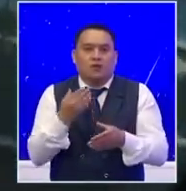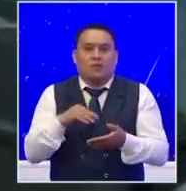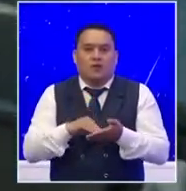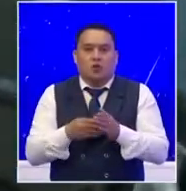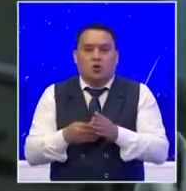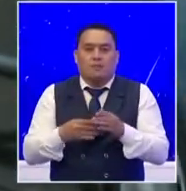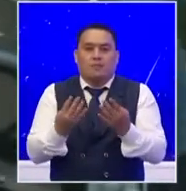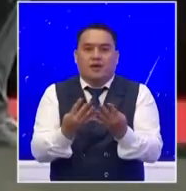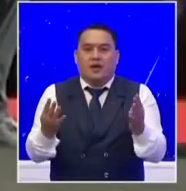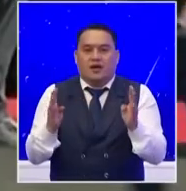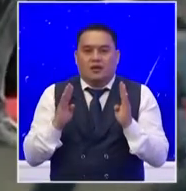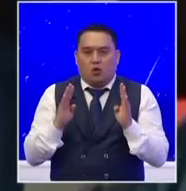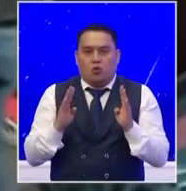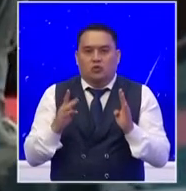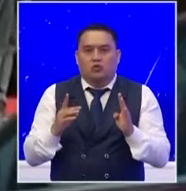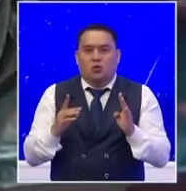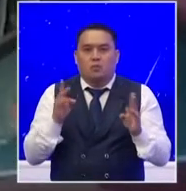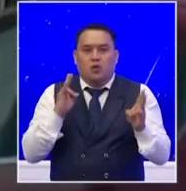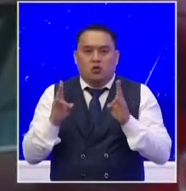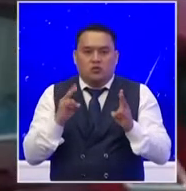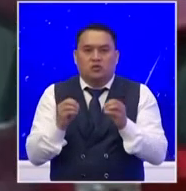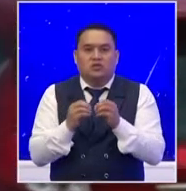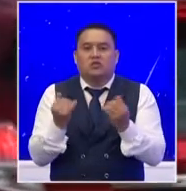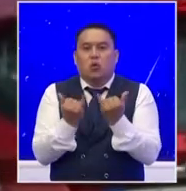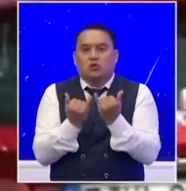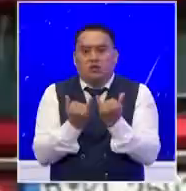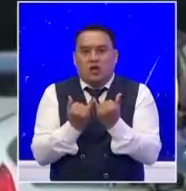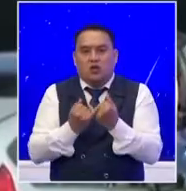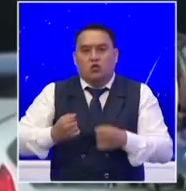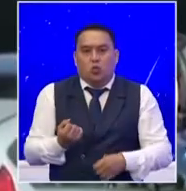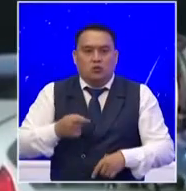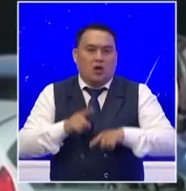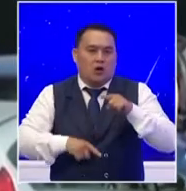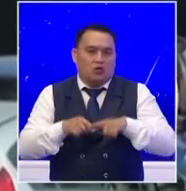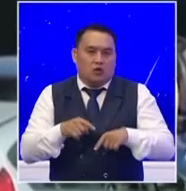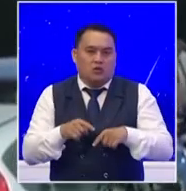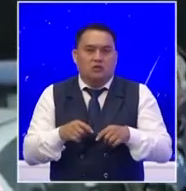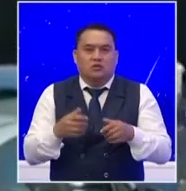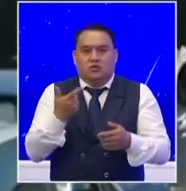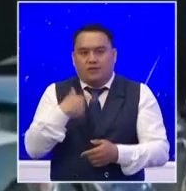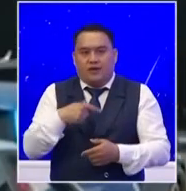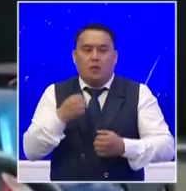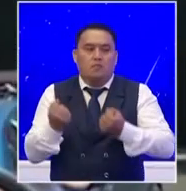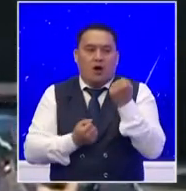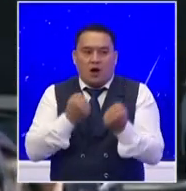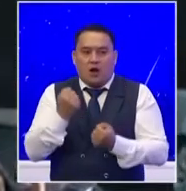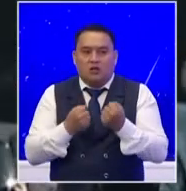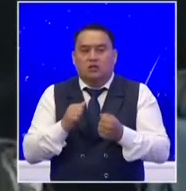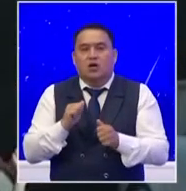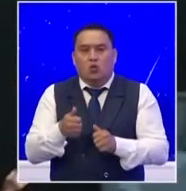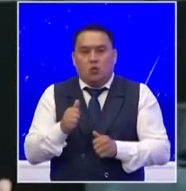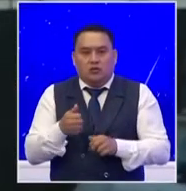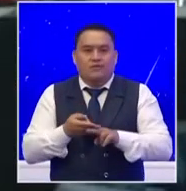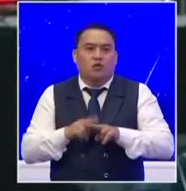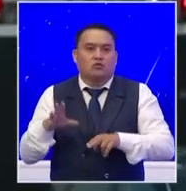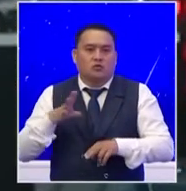пластиковой перегородкой. Пару шумно приветствовали десятки гостей. Друзья и родственники, находившиеся в своих автомобилях, бойко нажимали на